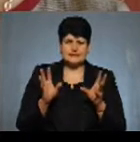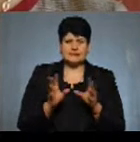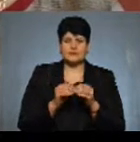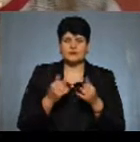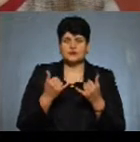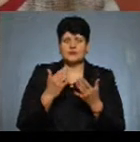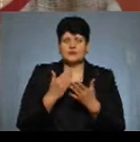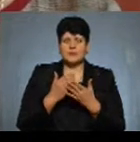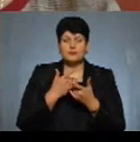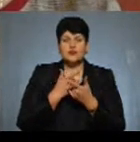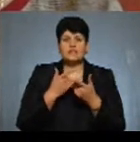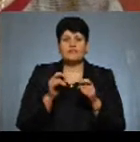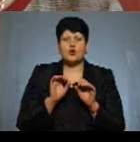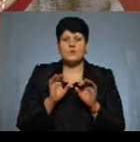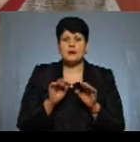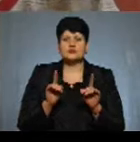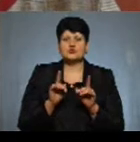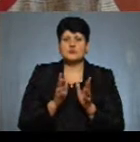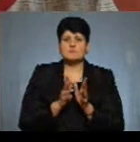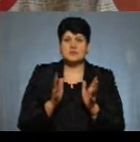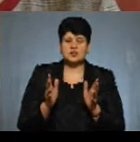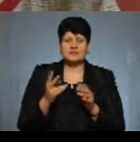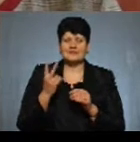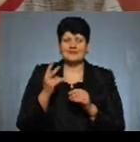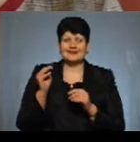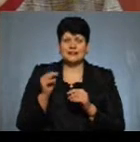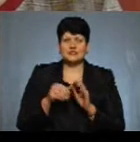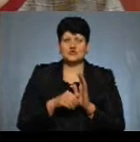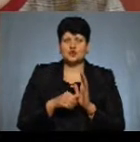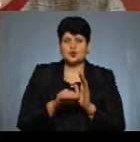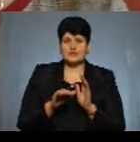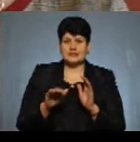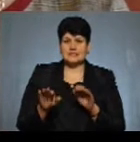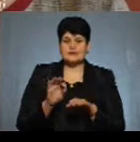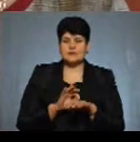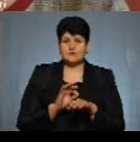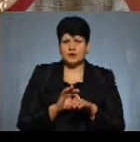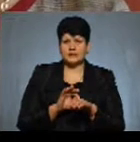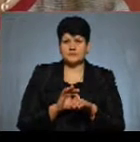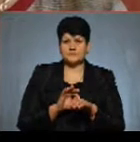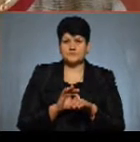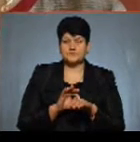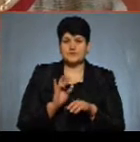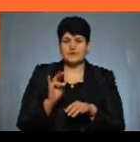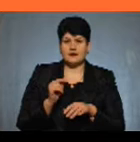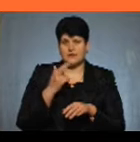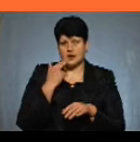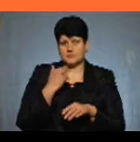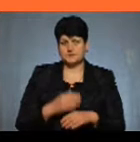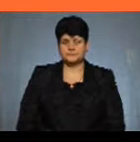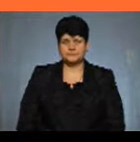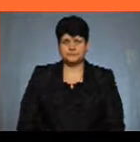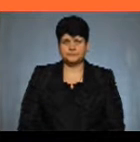на сьогодні ми маємо інформацію, що більше 2600 дітей, які захворіли на грип.